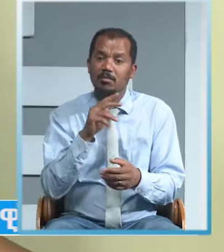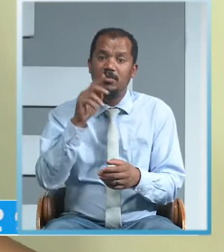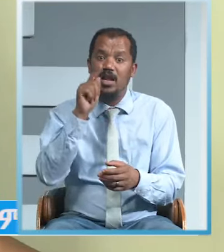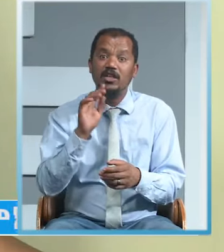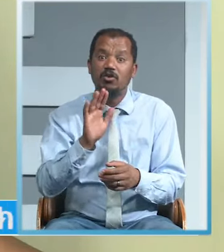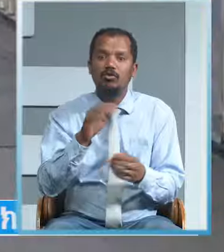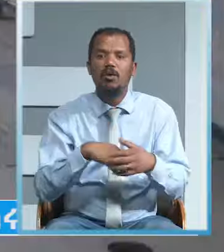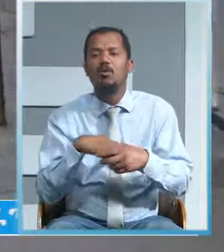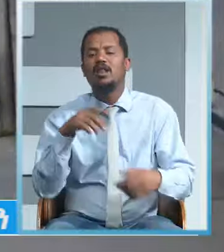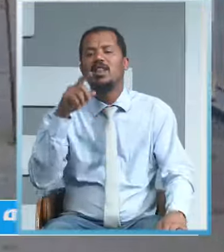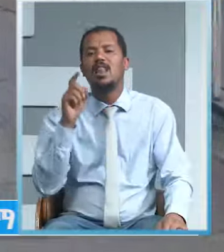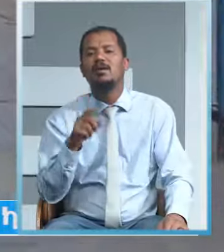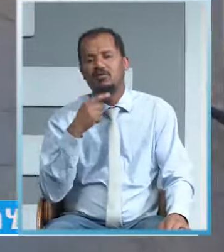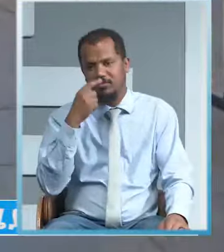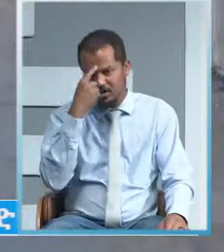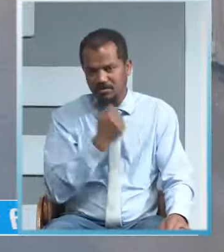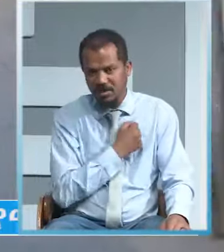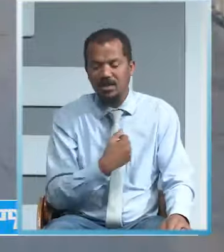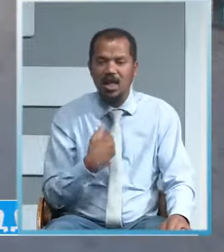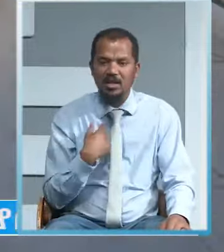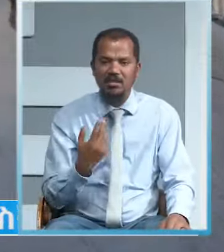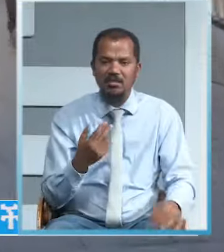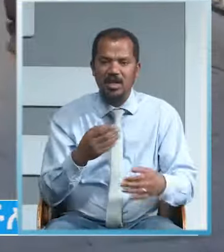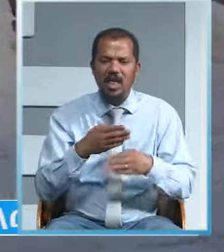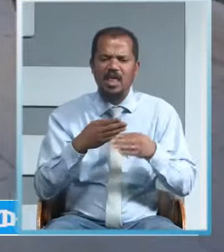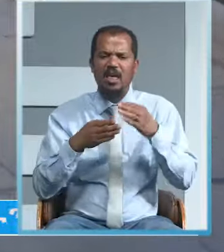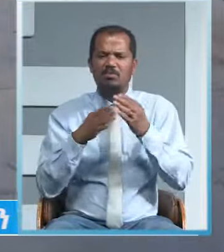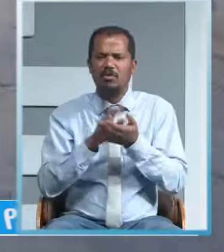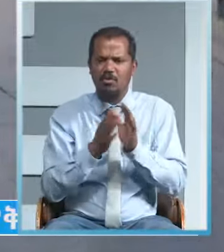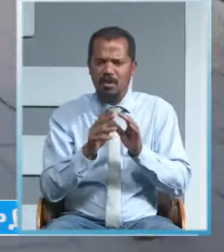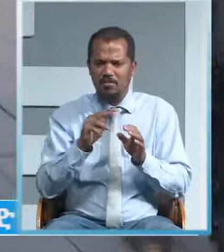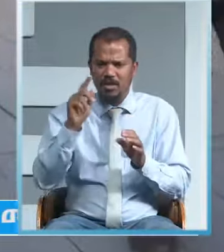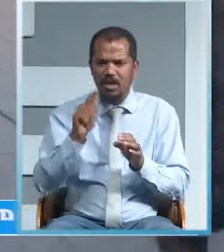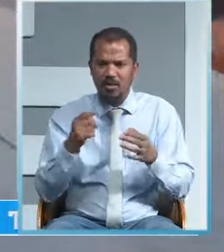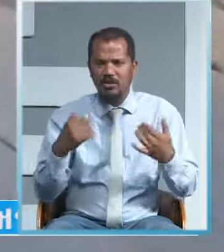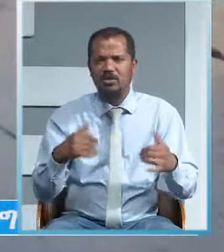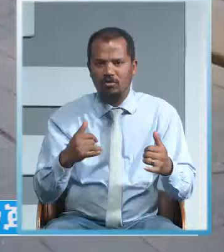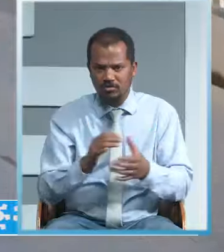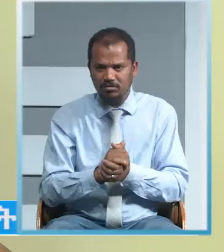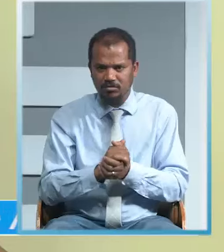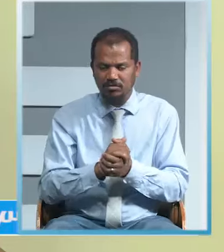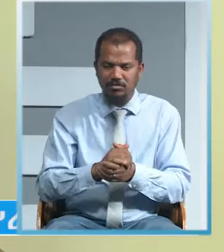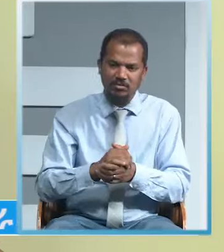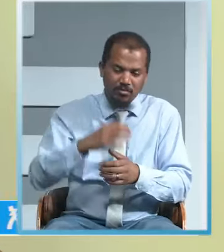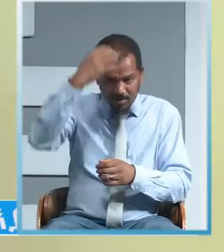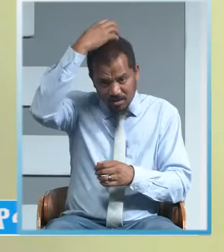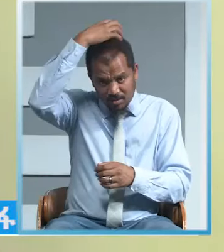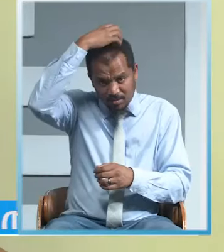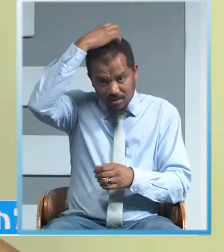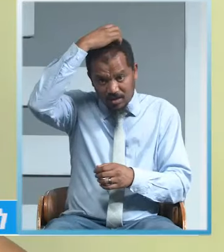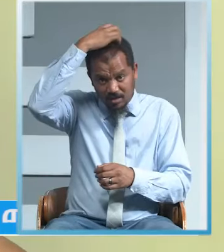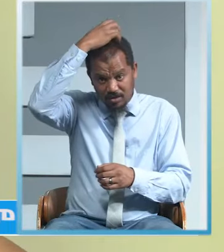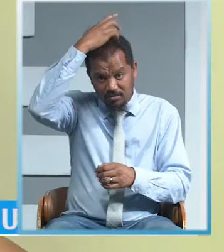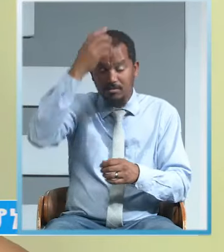መወጣት አለባቸው የሚል እምነት አለ። ገንቢ የሆነ ሚና መጫወት ማለት ነው። መንግስትም መፍትሄዎች